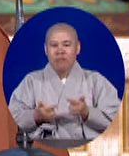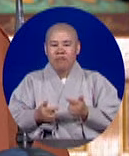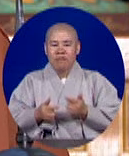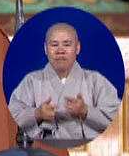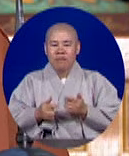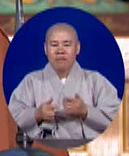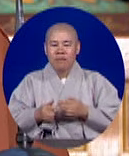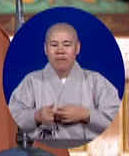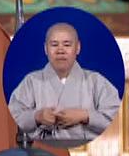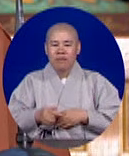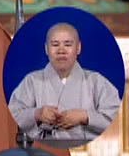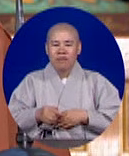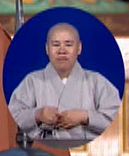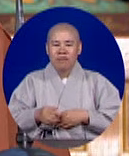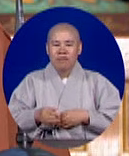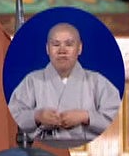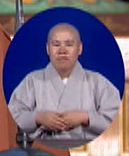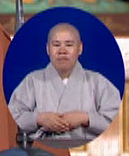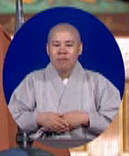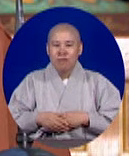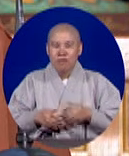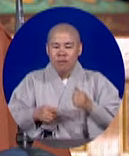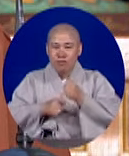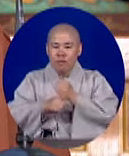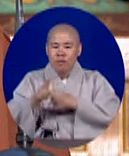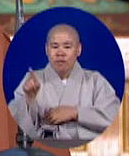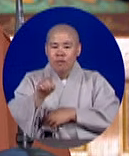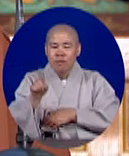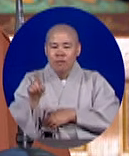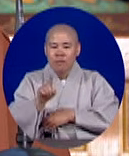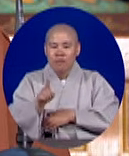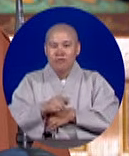이게 그럼 불생불멸을 이게 뭐냐?